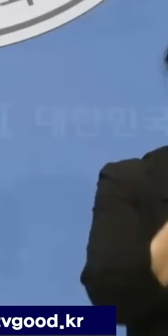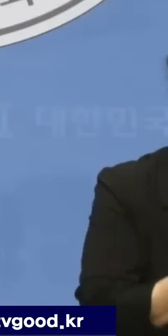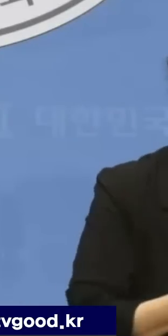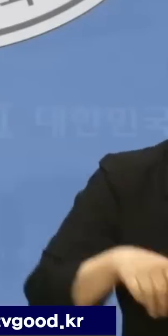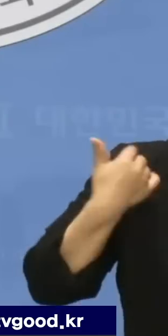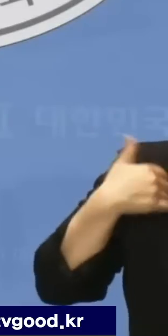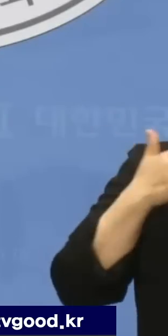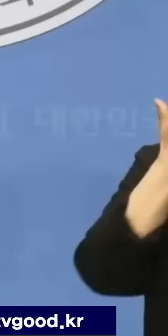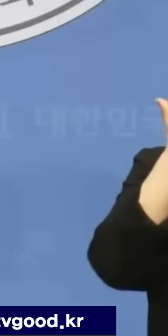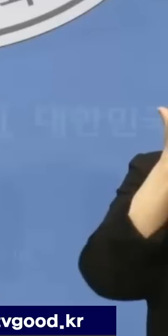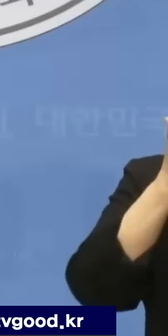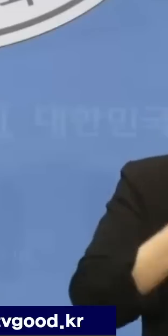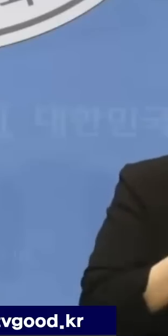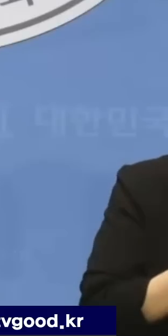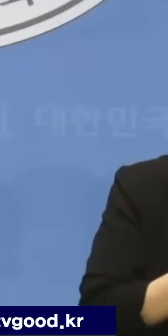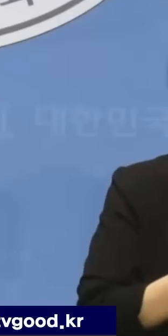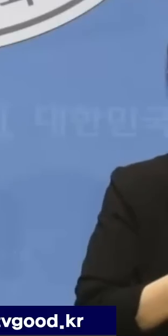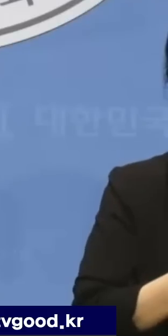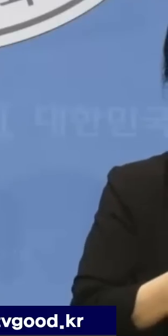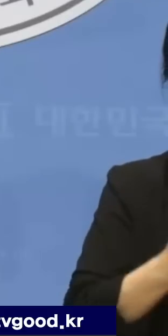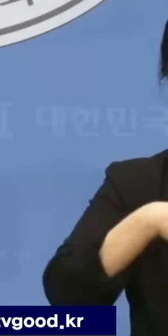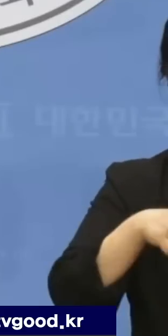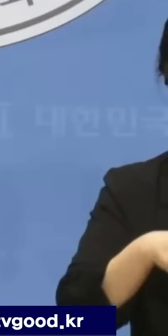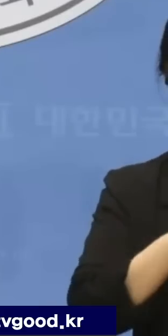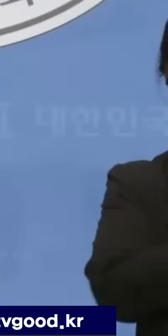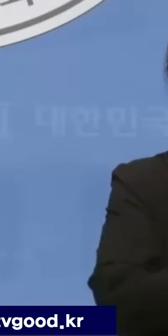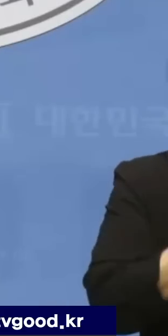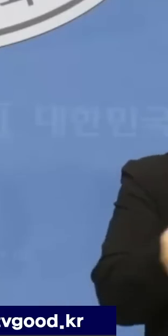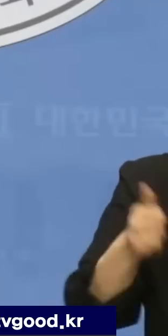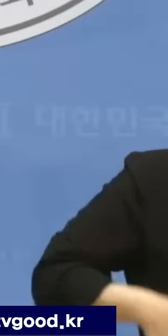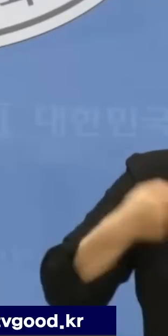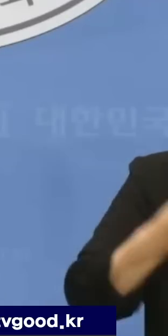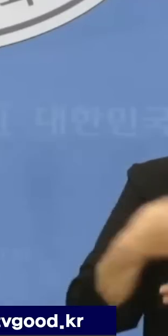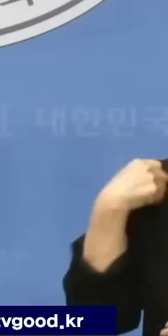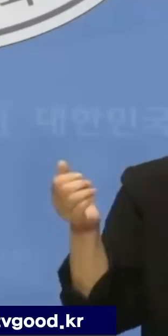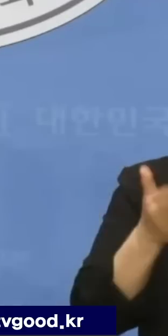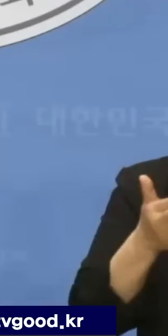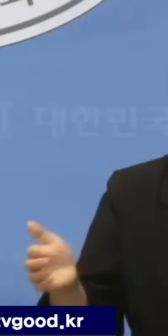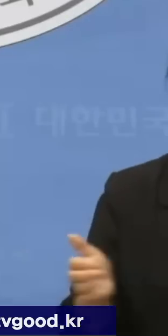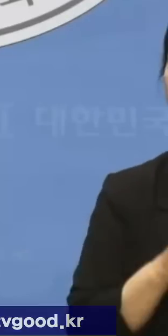모르세가 아닌 집권당의 책임과 결단을 보여주십시오 이상입니다